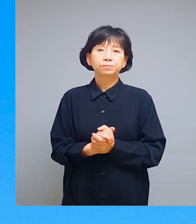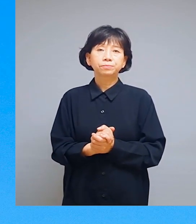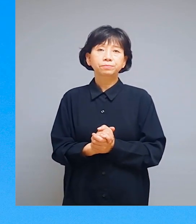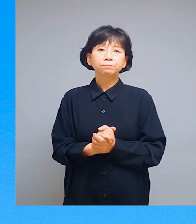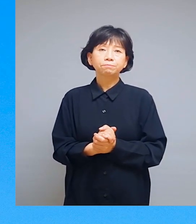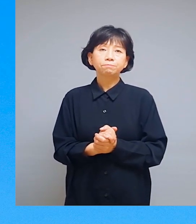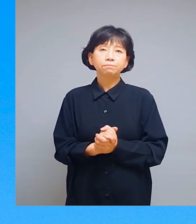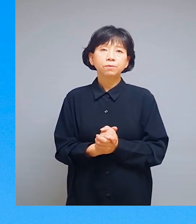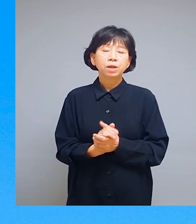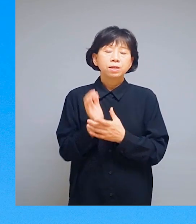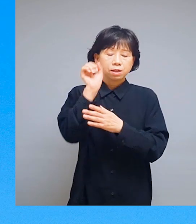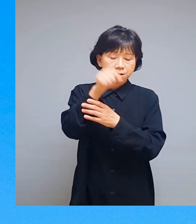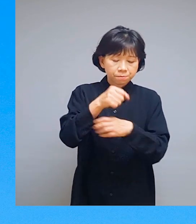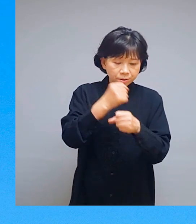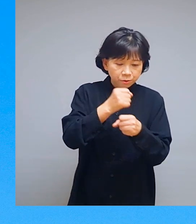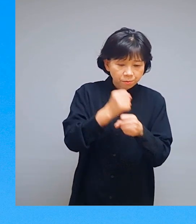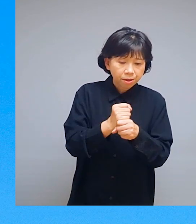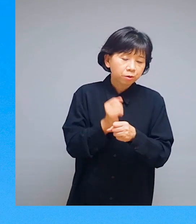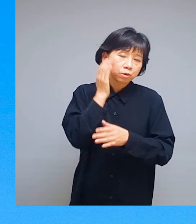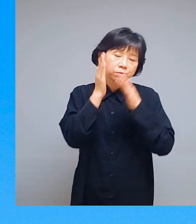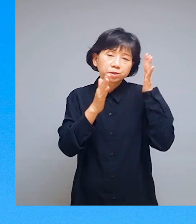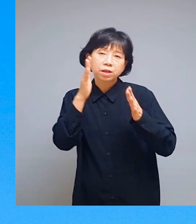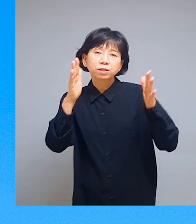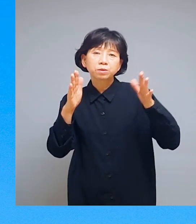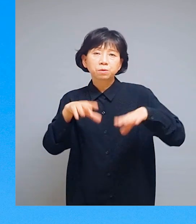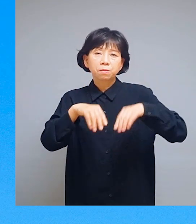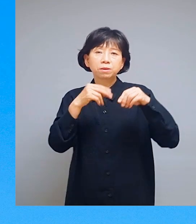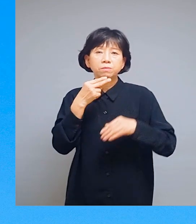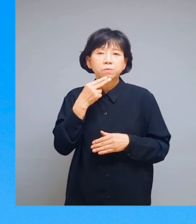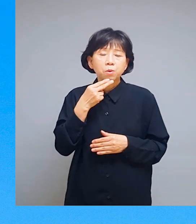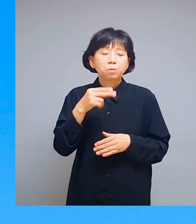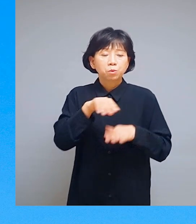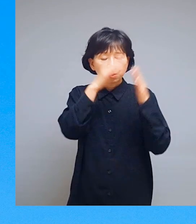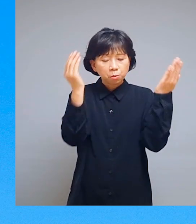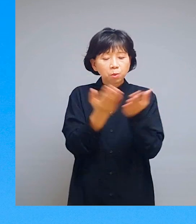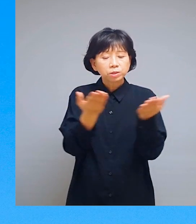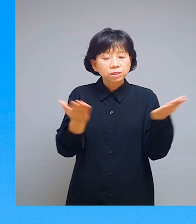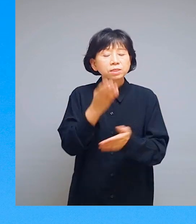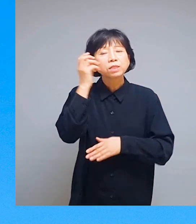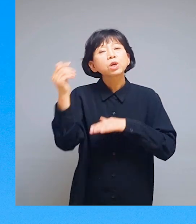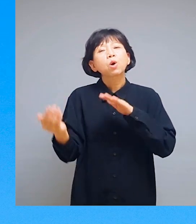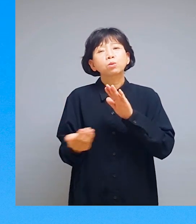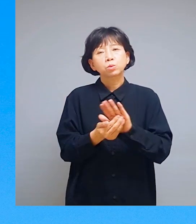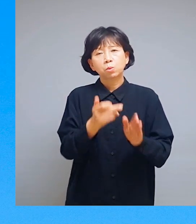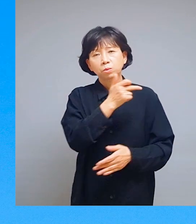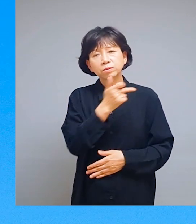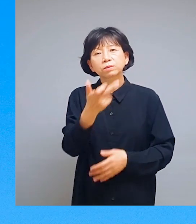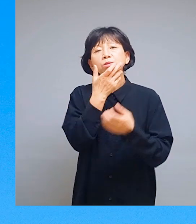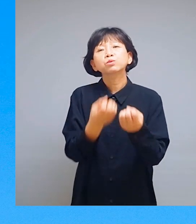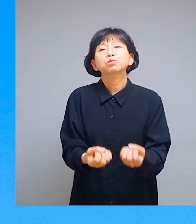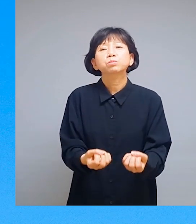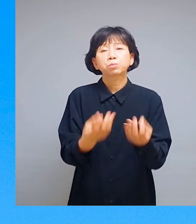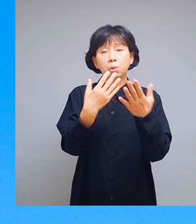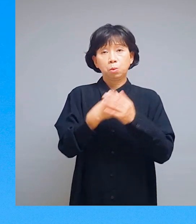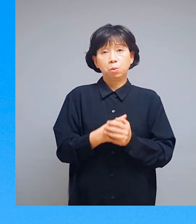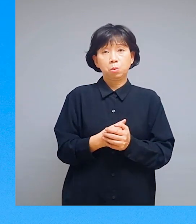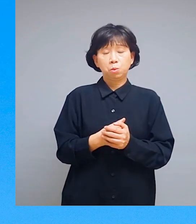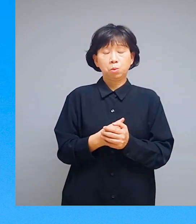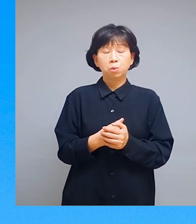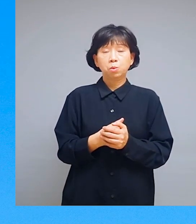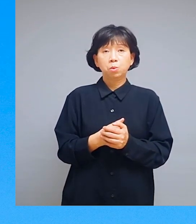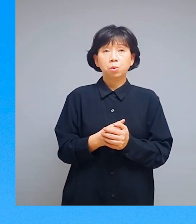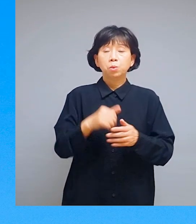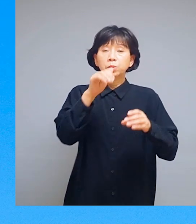아멘. 열매도 맺고 잎사귀도 마르지 아니하고 모든 일이 다 형통한데 얼마나 큰 축복입니까? 어디에 심겨져